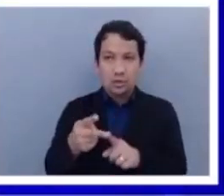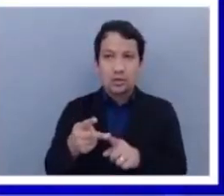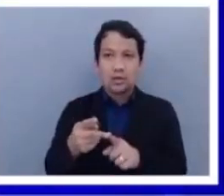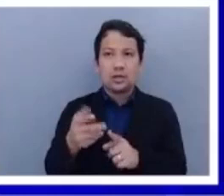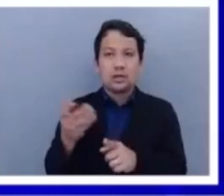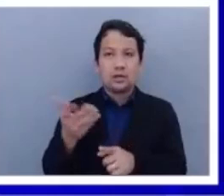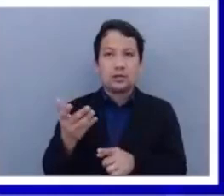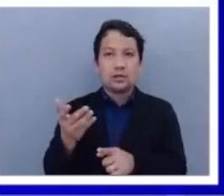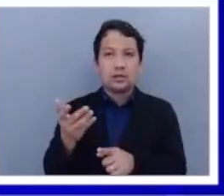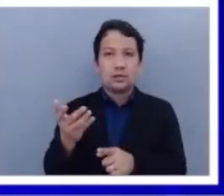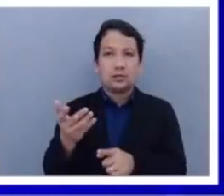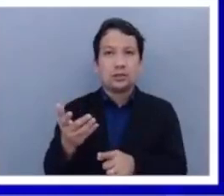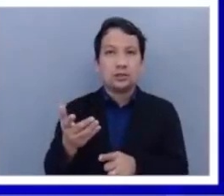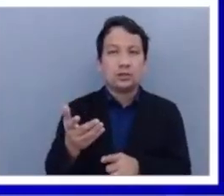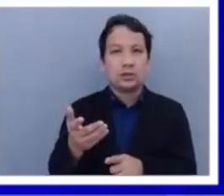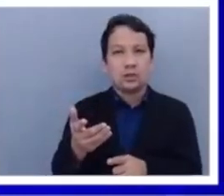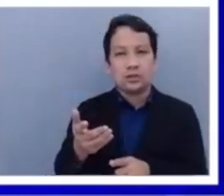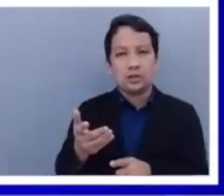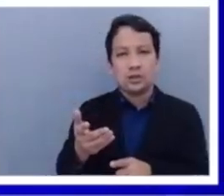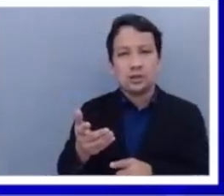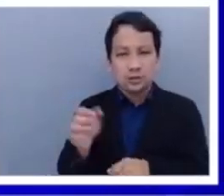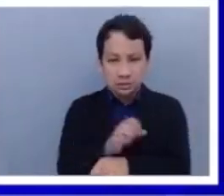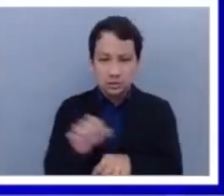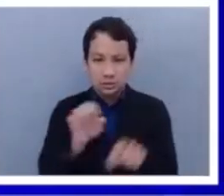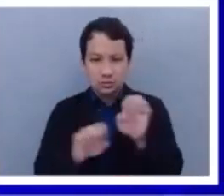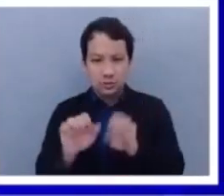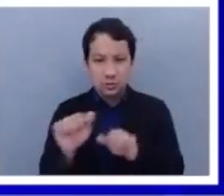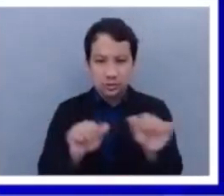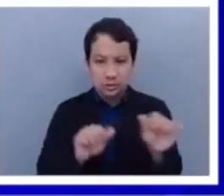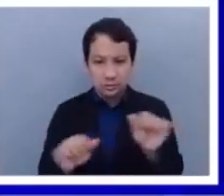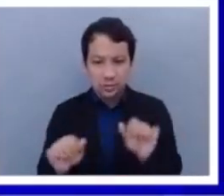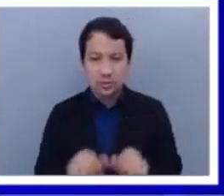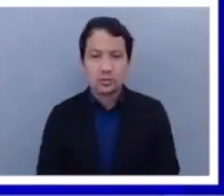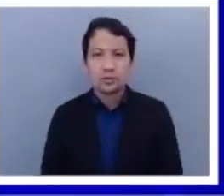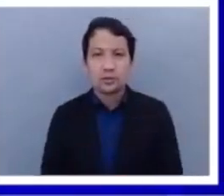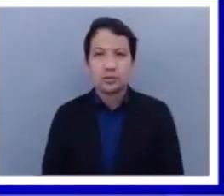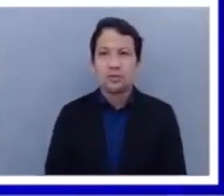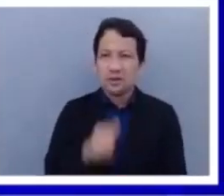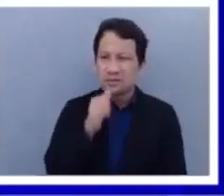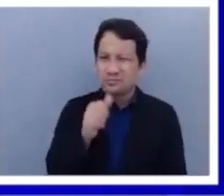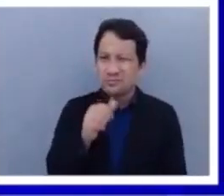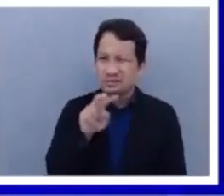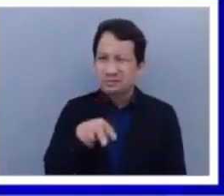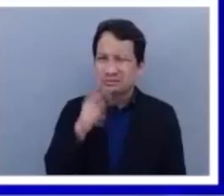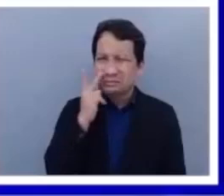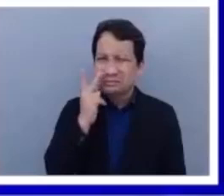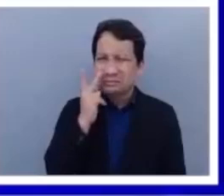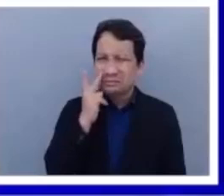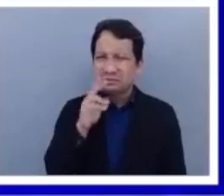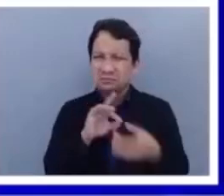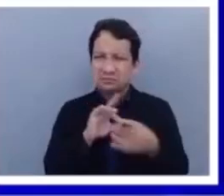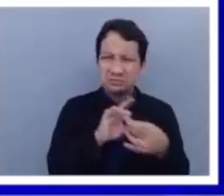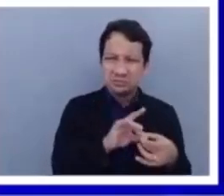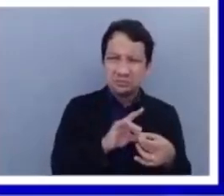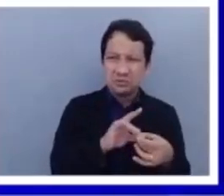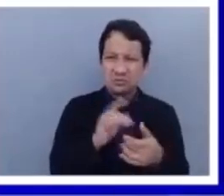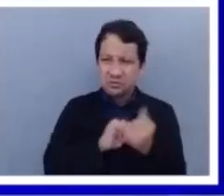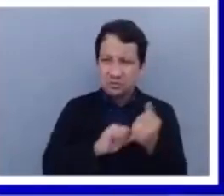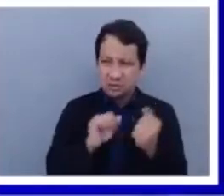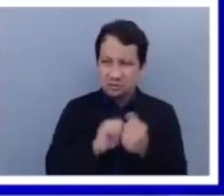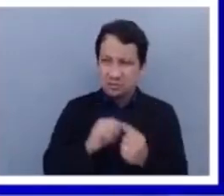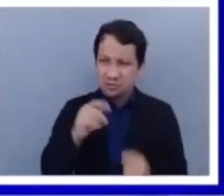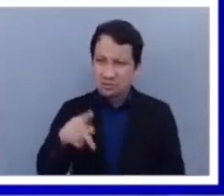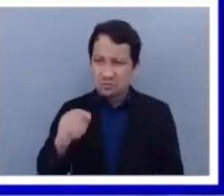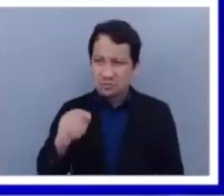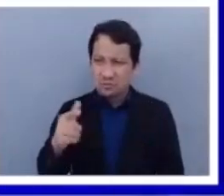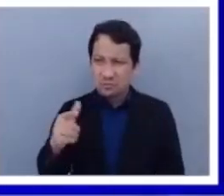entertainment and recreation activities. Pero hindi namin napipin down kung talagang POGO yon. Now, yung